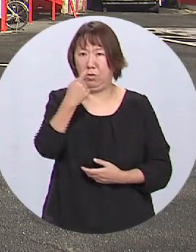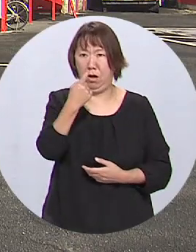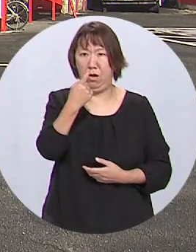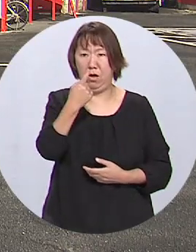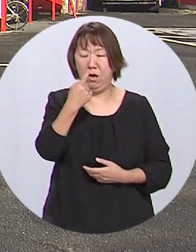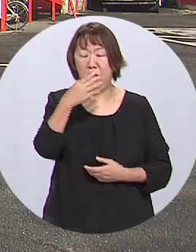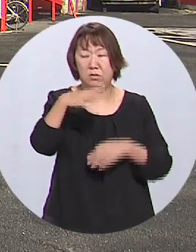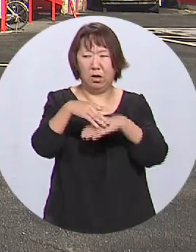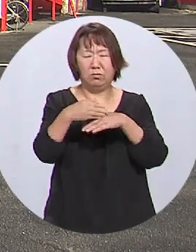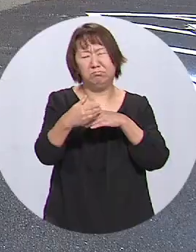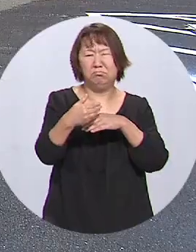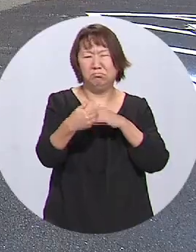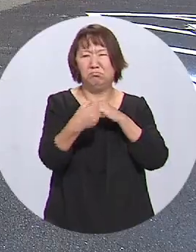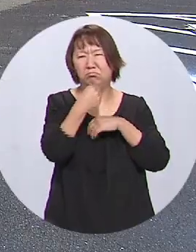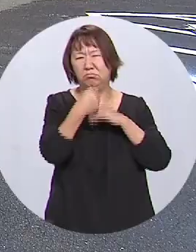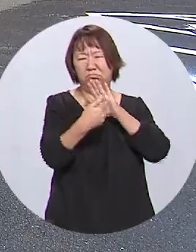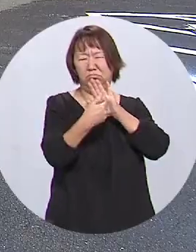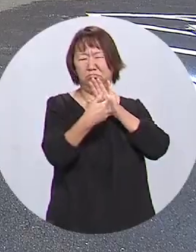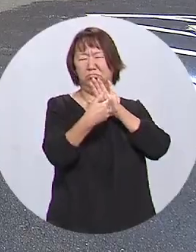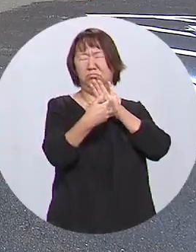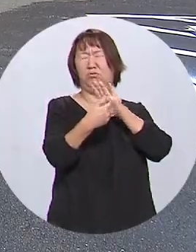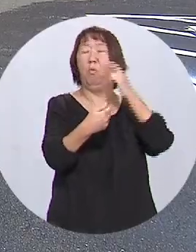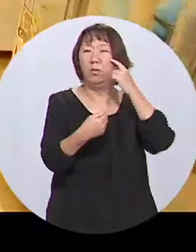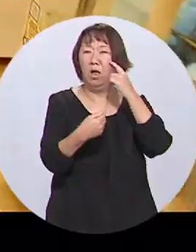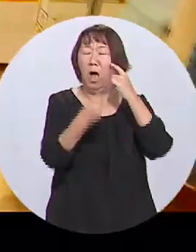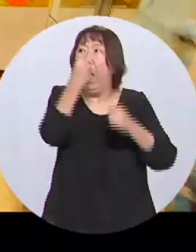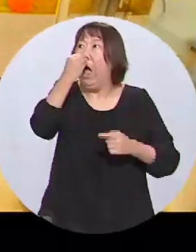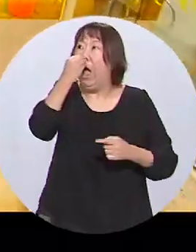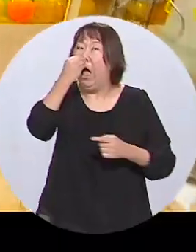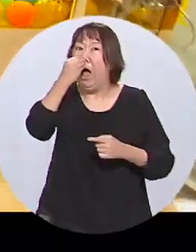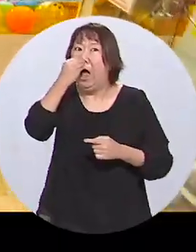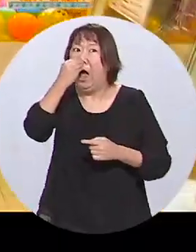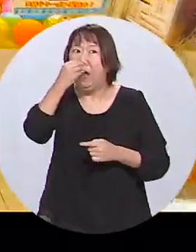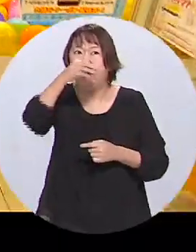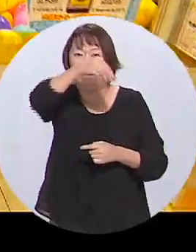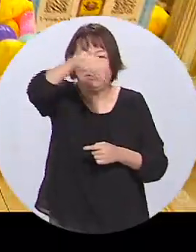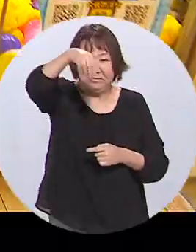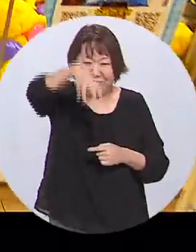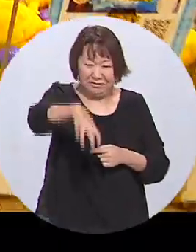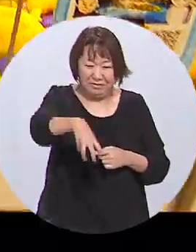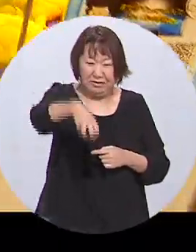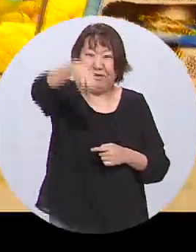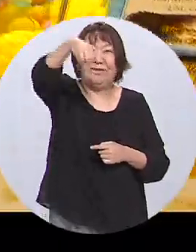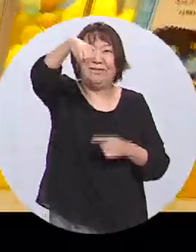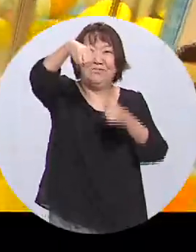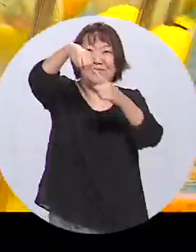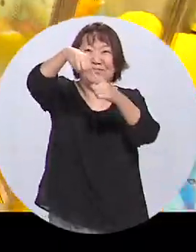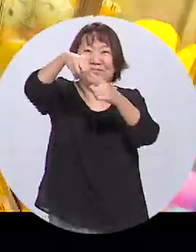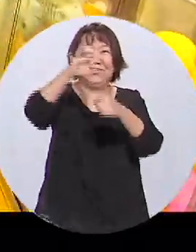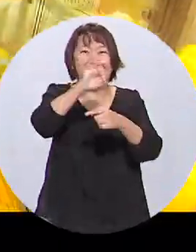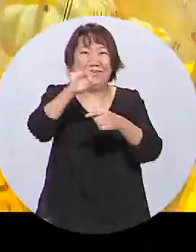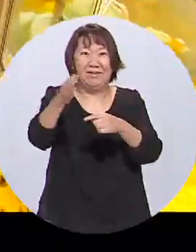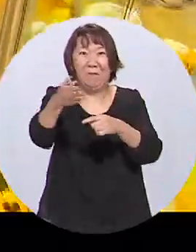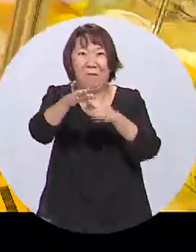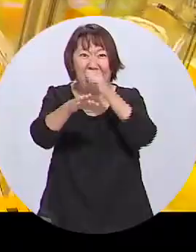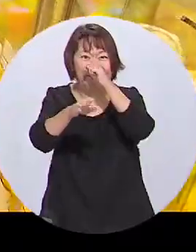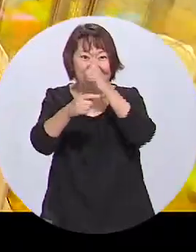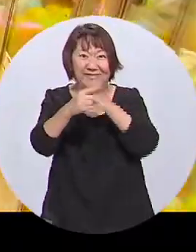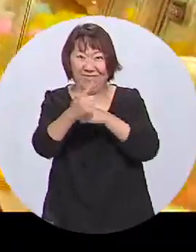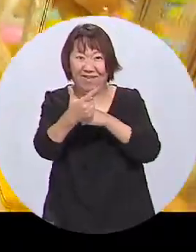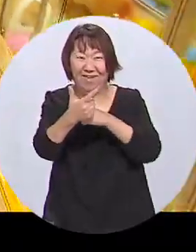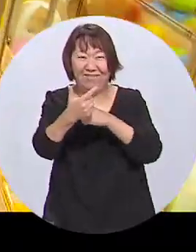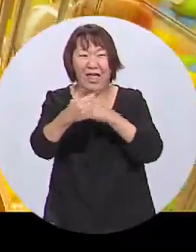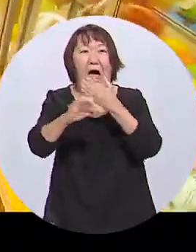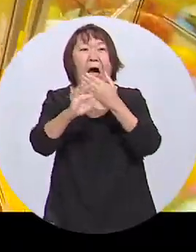断りしようと思ったんですけども、まあ、その時瞬時にクレーンゲームの景品として扱ったらどうなんだろうっていうのを、まあ、ご提案の方